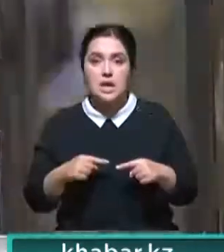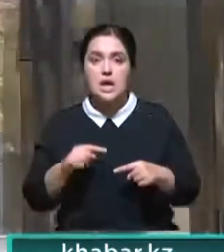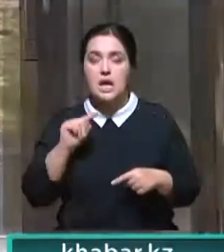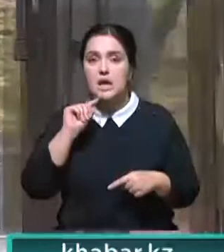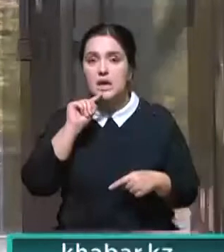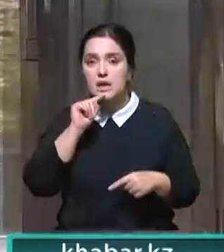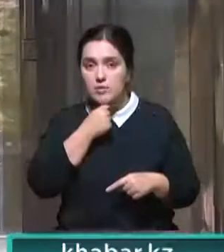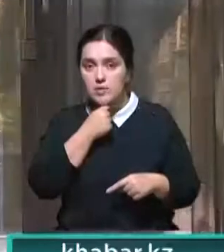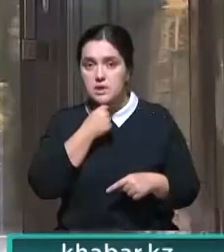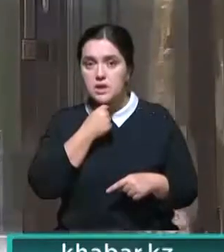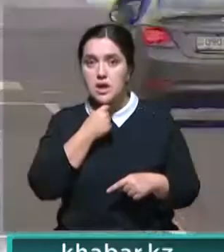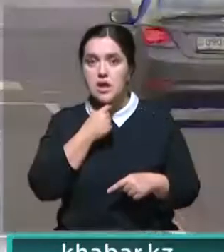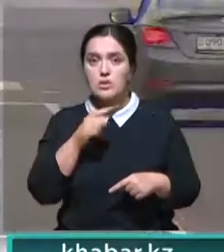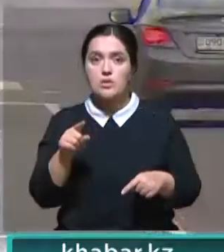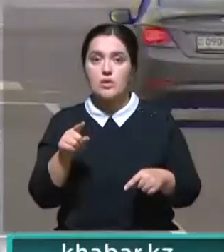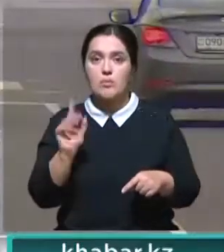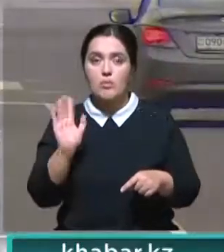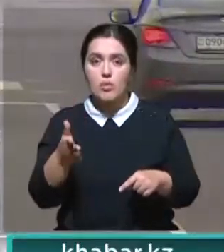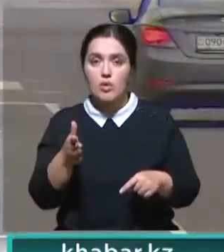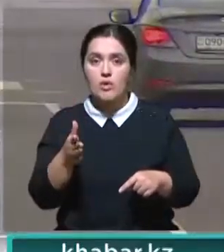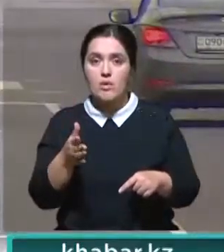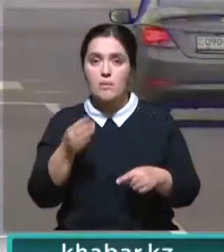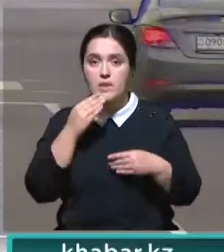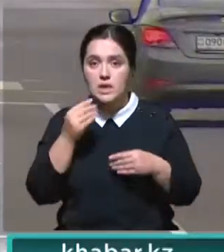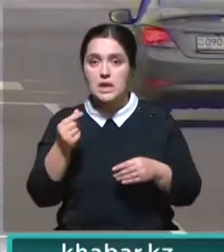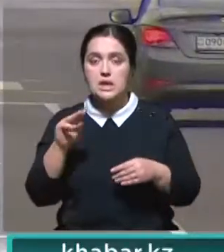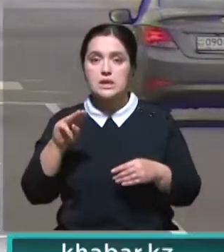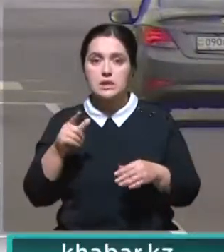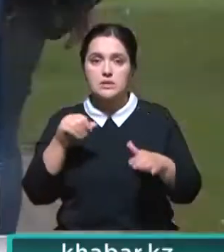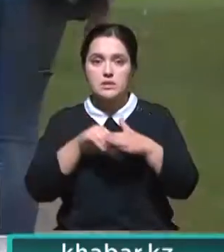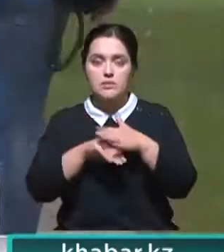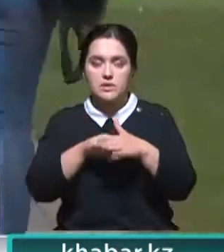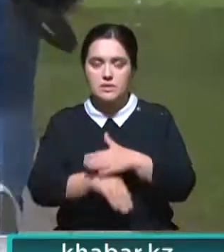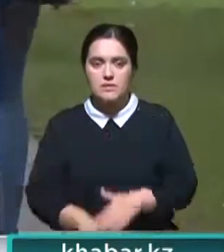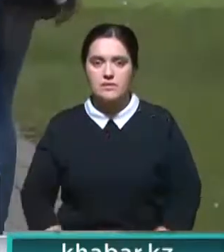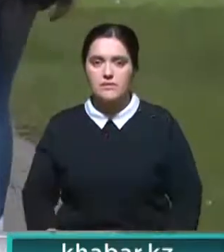экономисты в свою очередь отмечают на таком фоне возрастет привлекательность иеговых депозитов